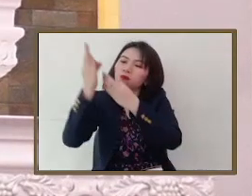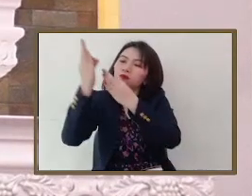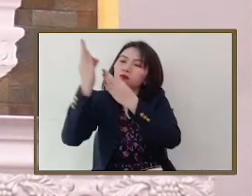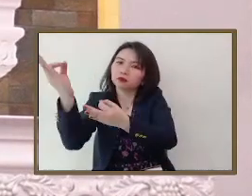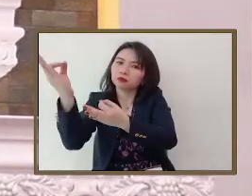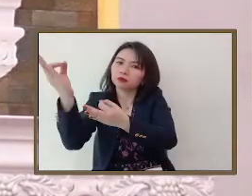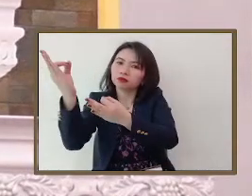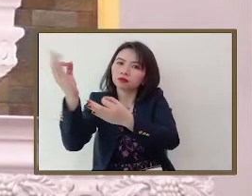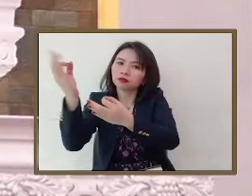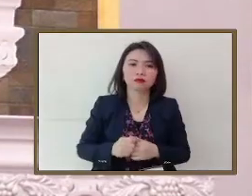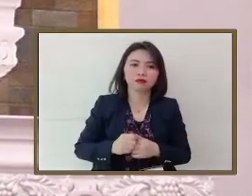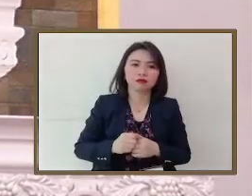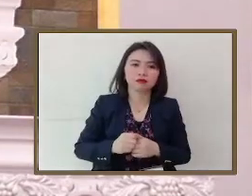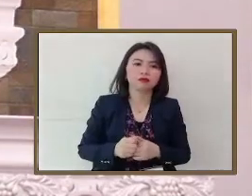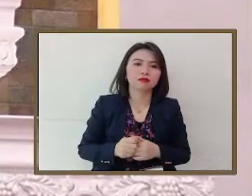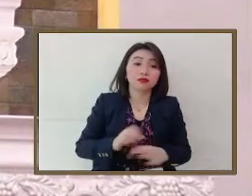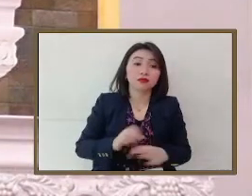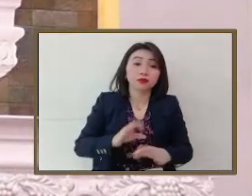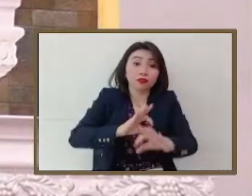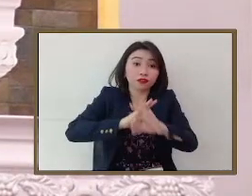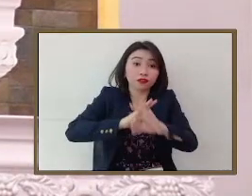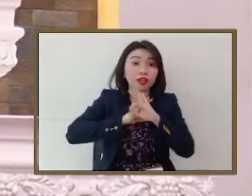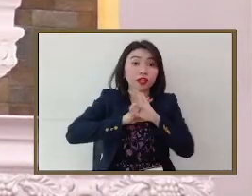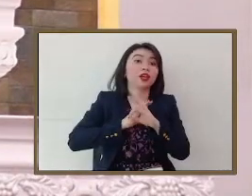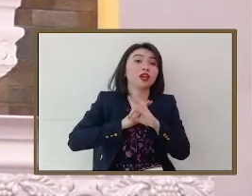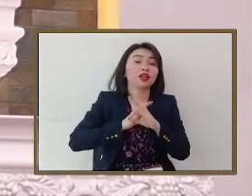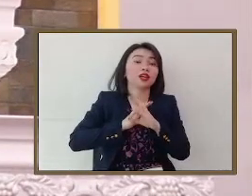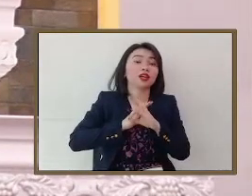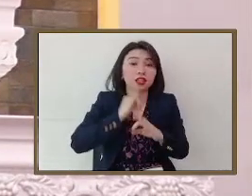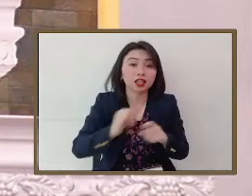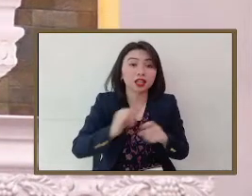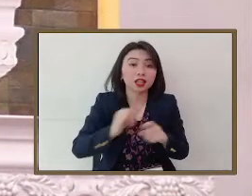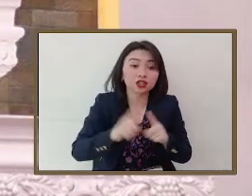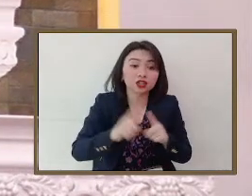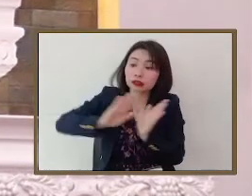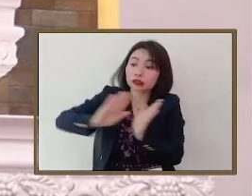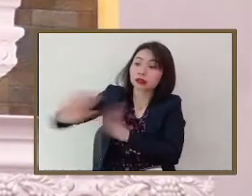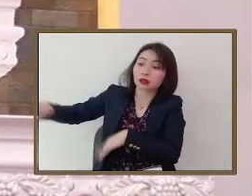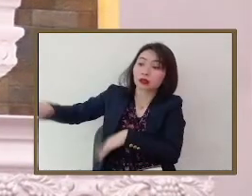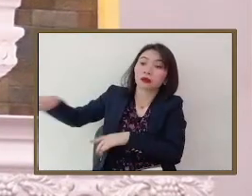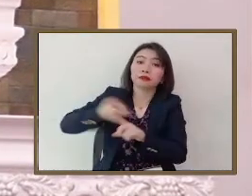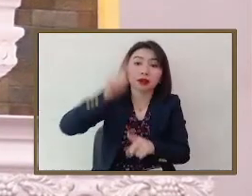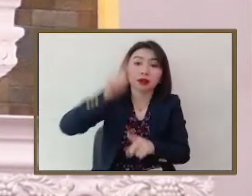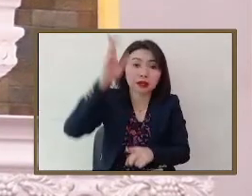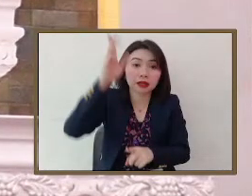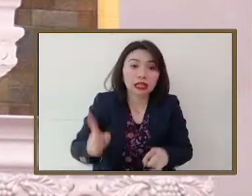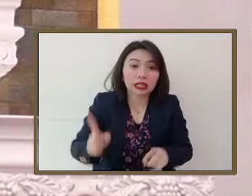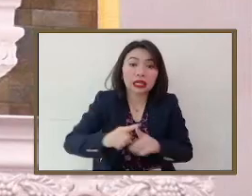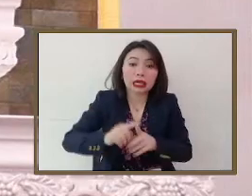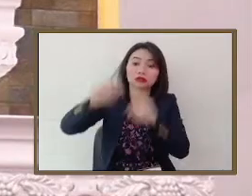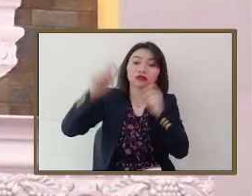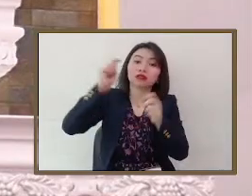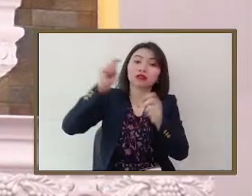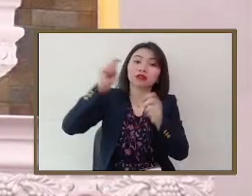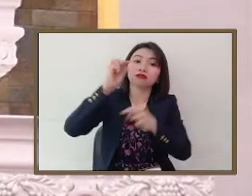See? Ang fear, kapatid, ay pag-aalis, pagtalikod sa Diyos at pagtitiwala sa mundo.